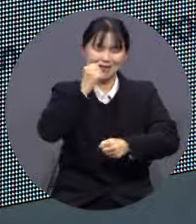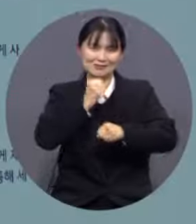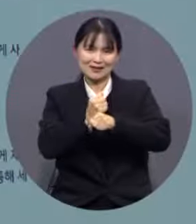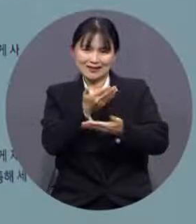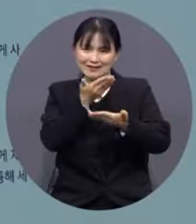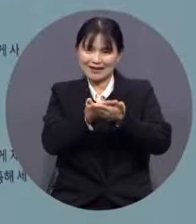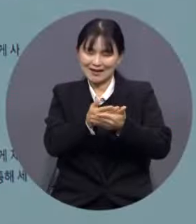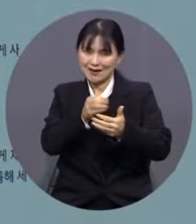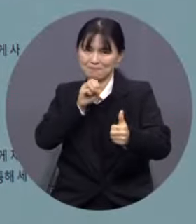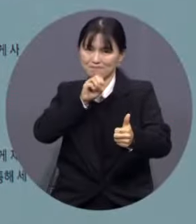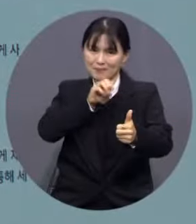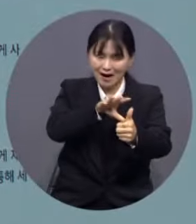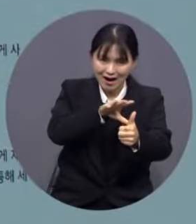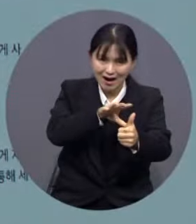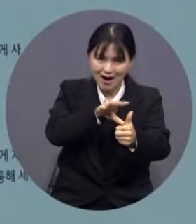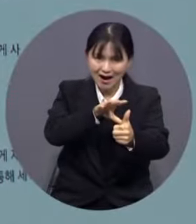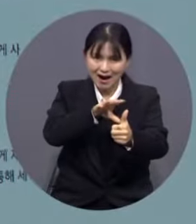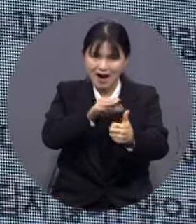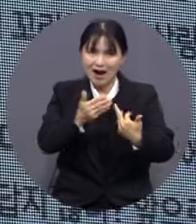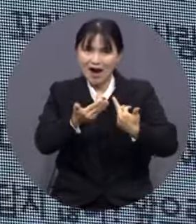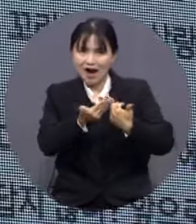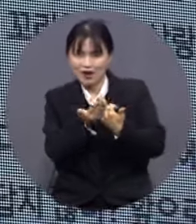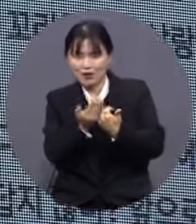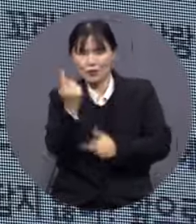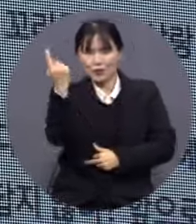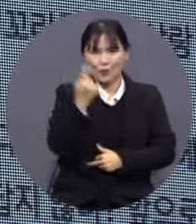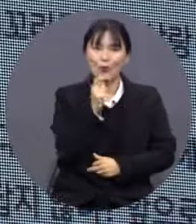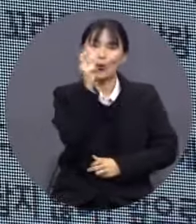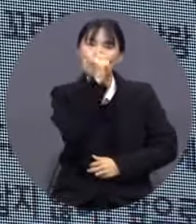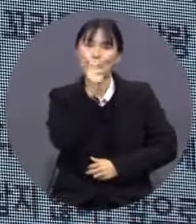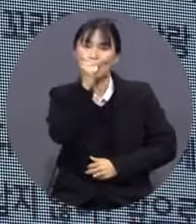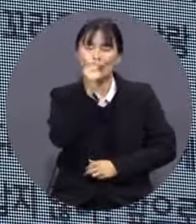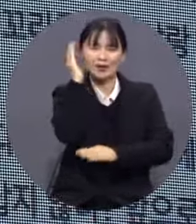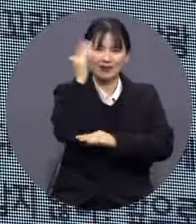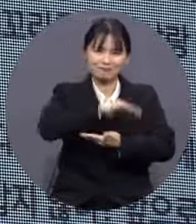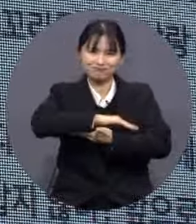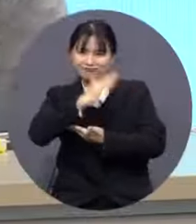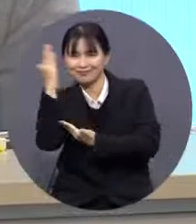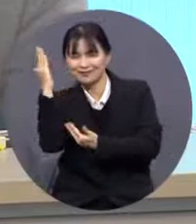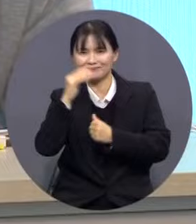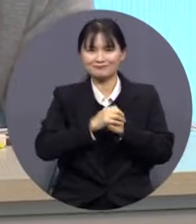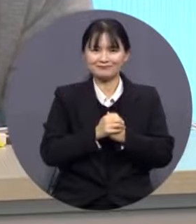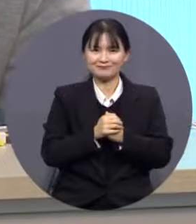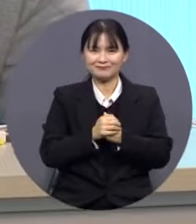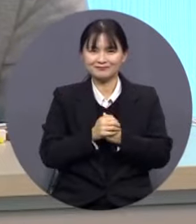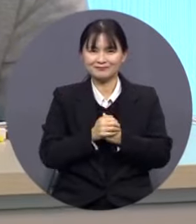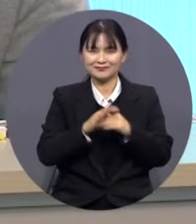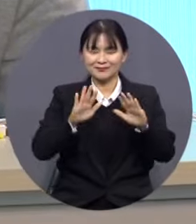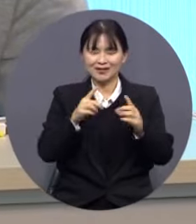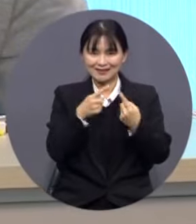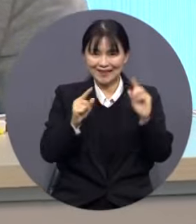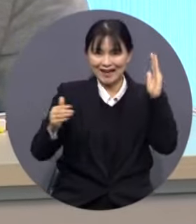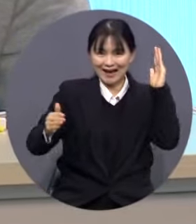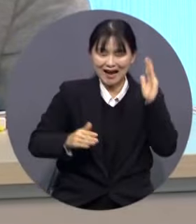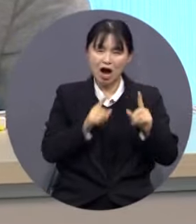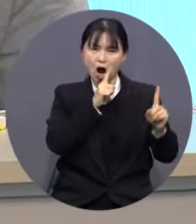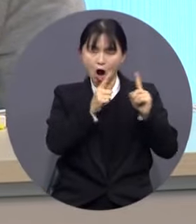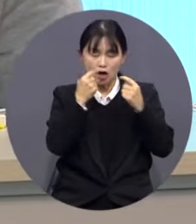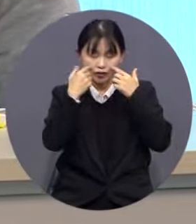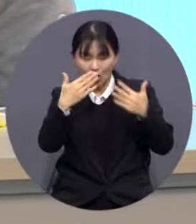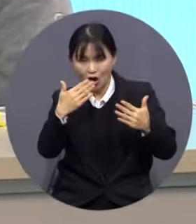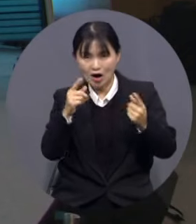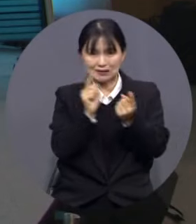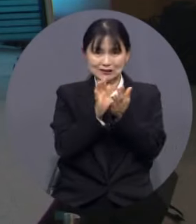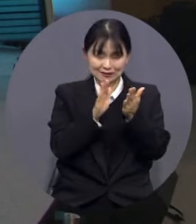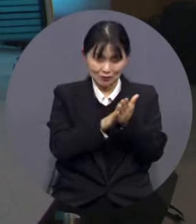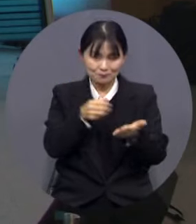만들어달라는 명령어를 입력하니 제주도에서 온 고향이라는 이야기가 나옵니다. 이번엔 대학생이 언어와 정확도 등을